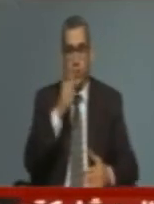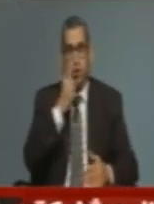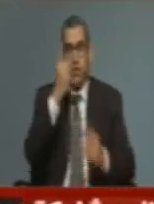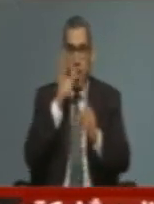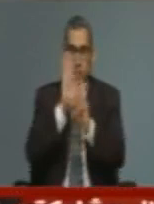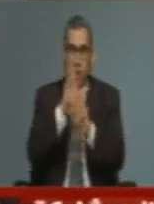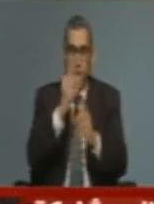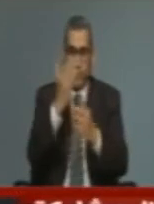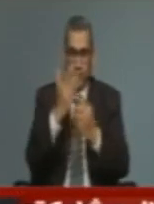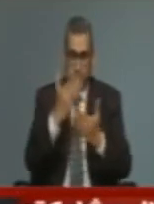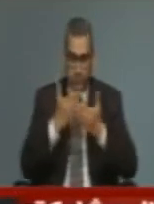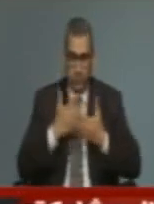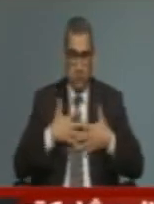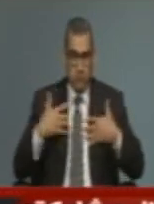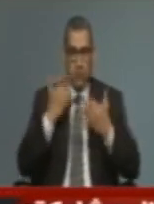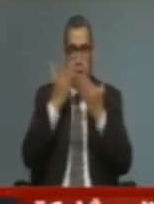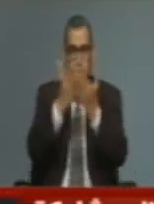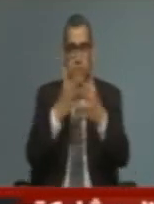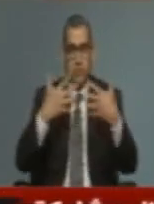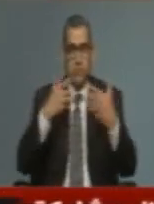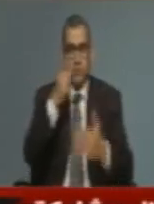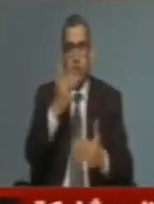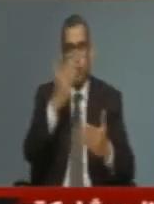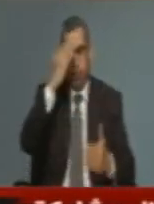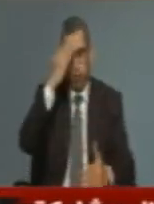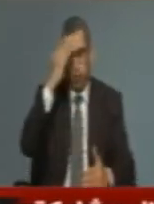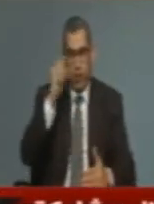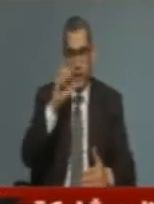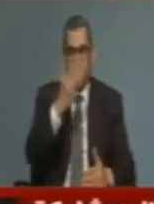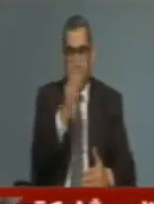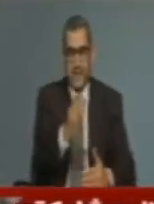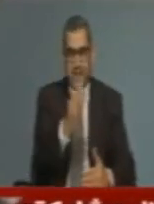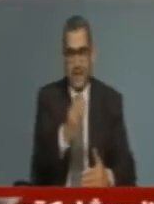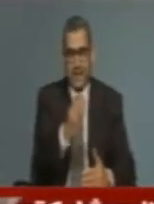جبرت خاطرنا كلنا. شكرا يا ريس. لا استني يا ست منال،